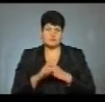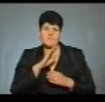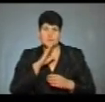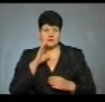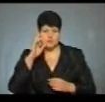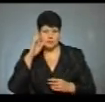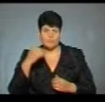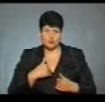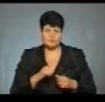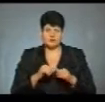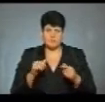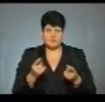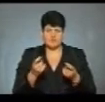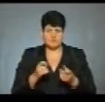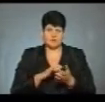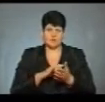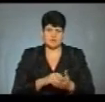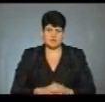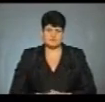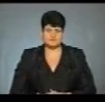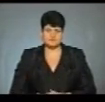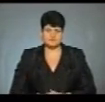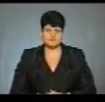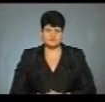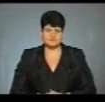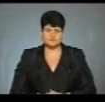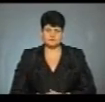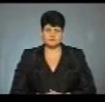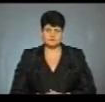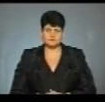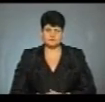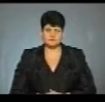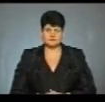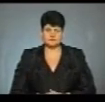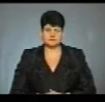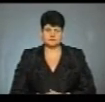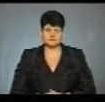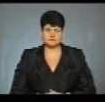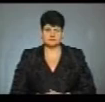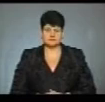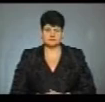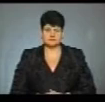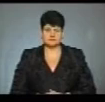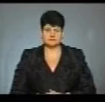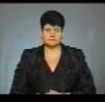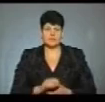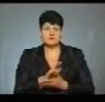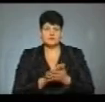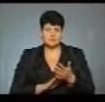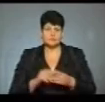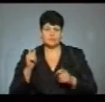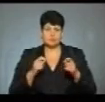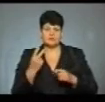хочемо розвивати, привабити туриста. Марія Котенко, Марта Журавель. Новини на Суспільному. Тернопіль. Триватиме форум